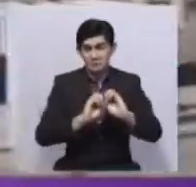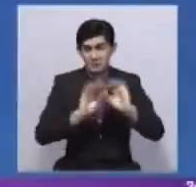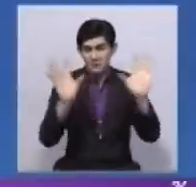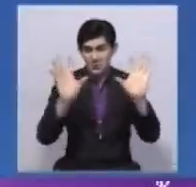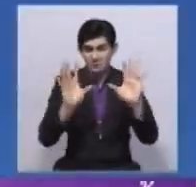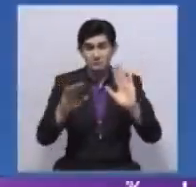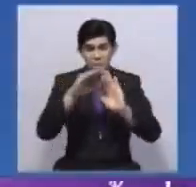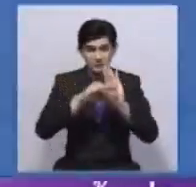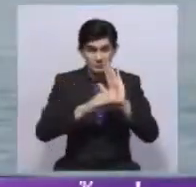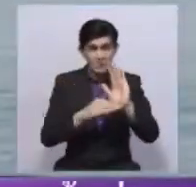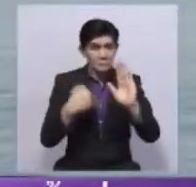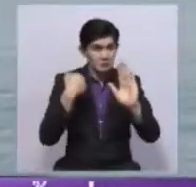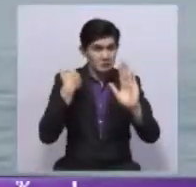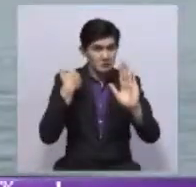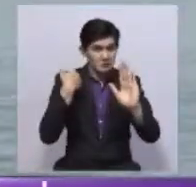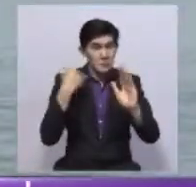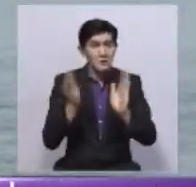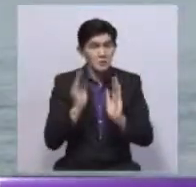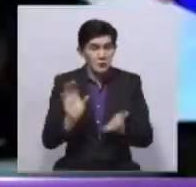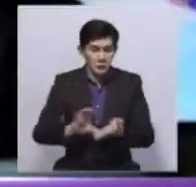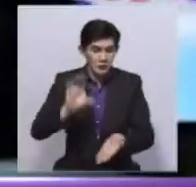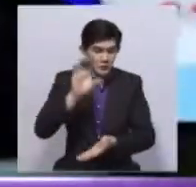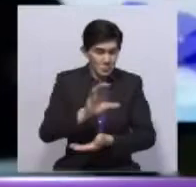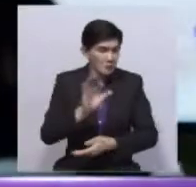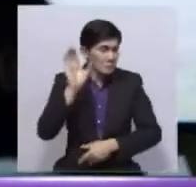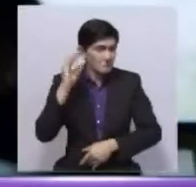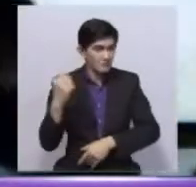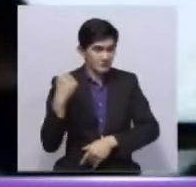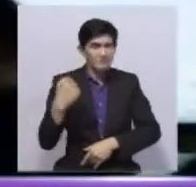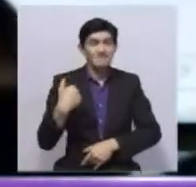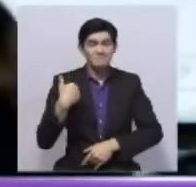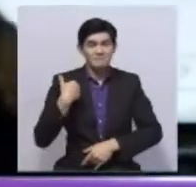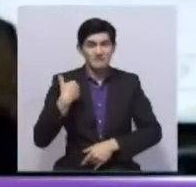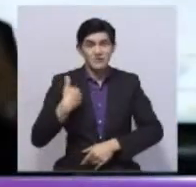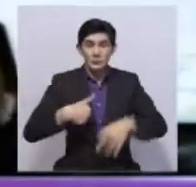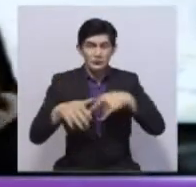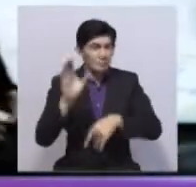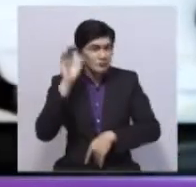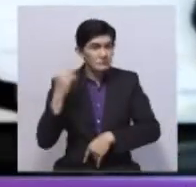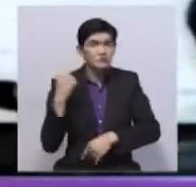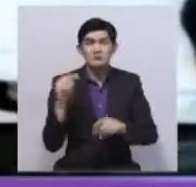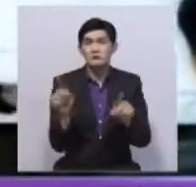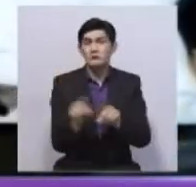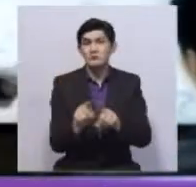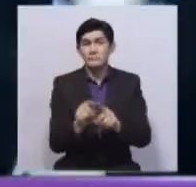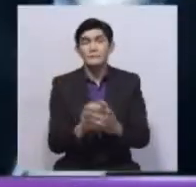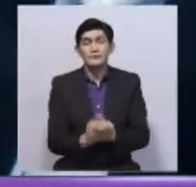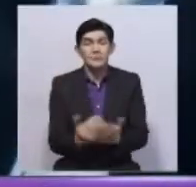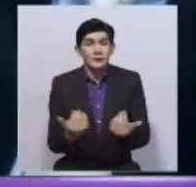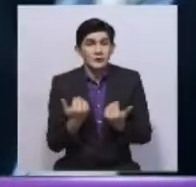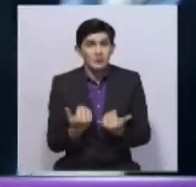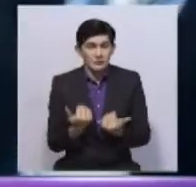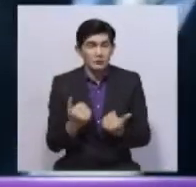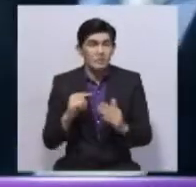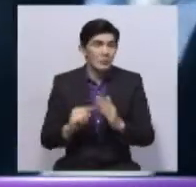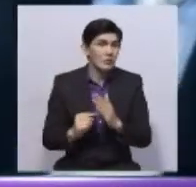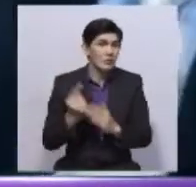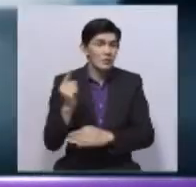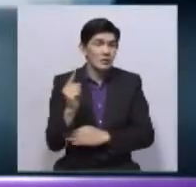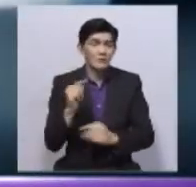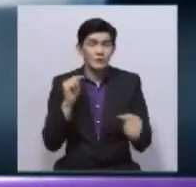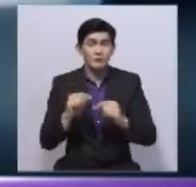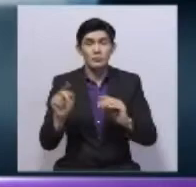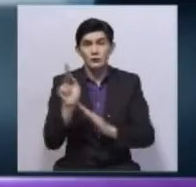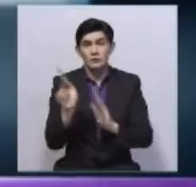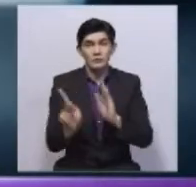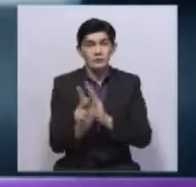างเป็นระบบสร้างความมั่นใจให้กับทั้งนักลงทุนและประชาชนในพื้นที่ซึ่งถือเป็นครั้งแรกของกฎหม